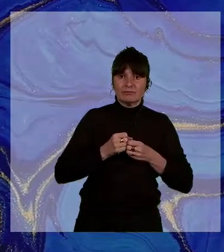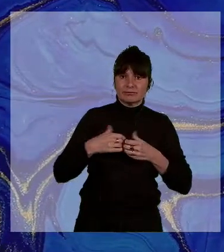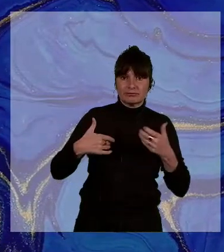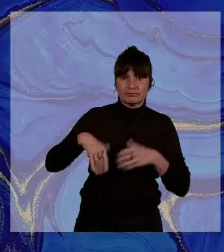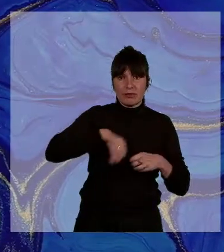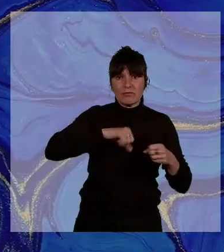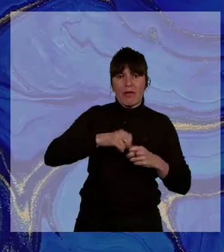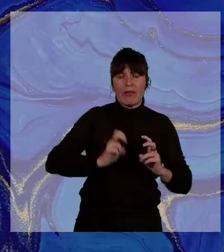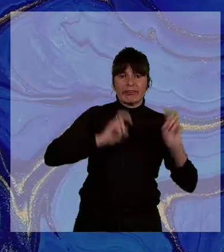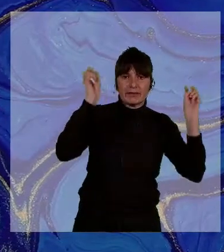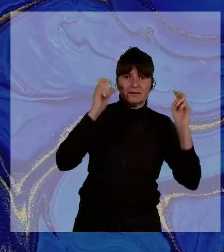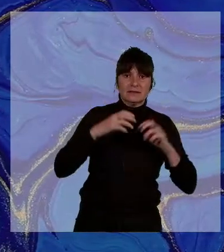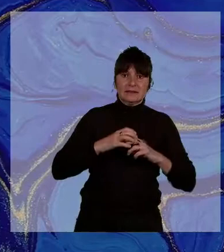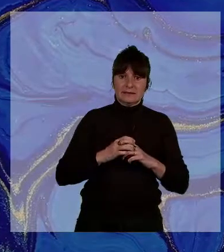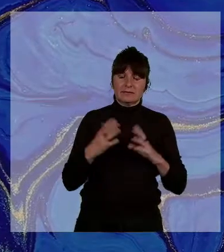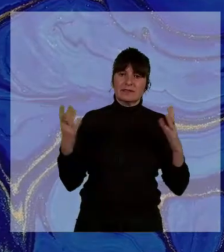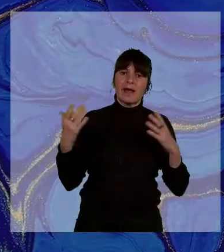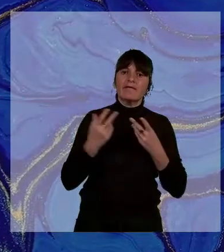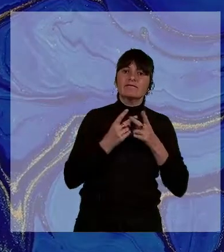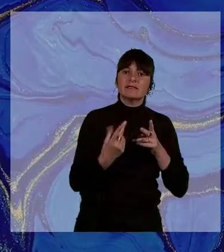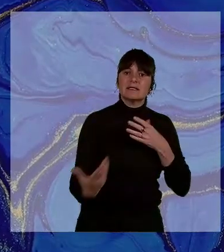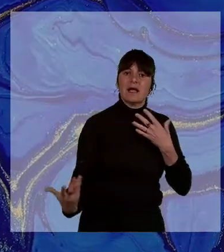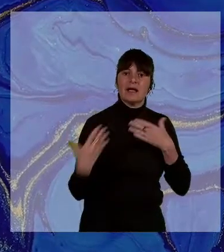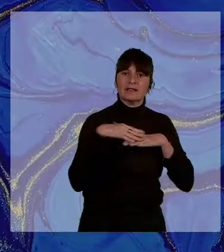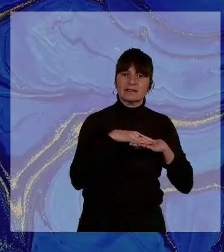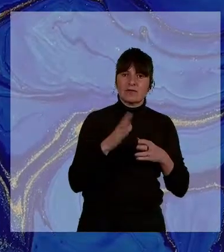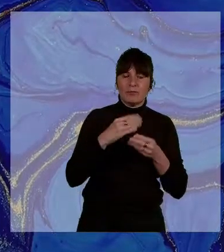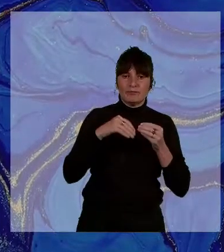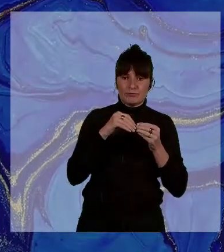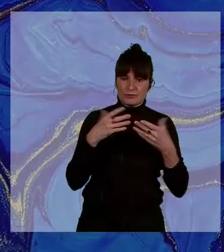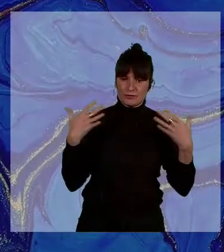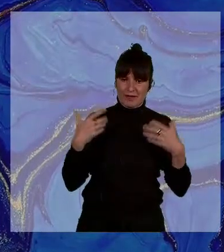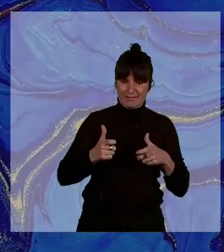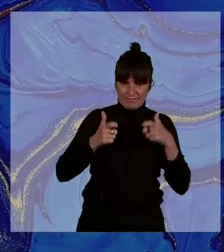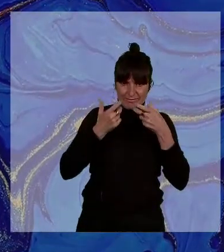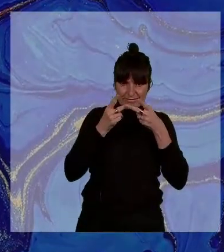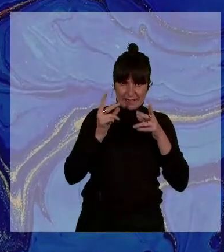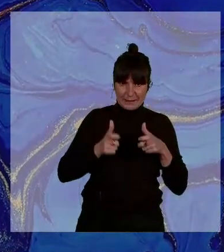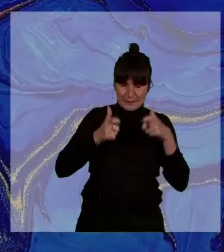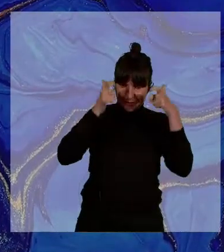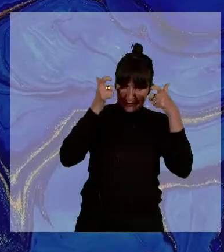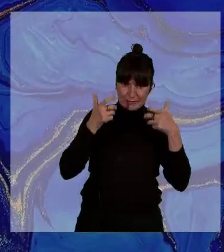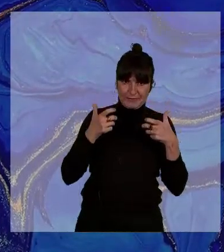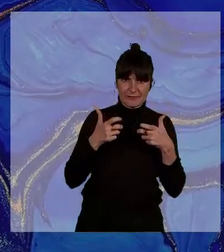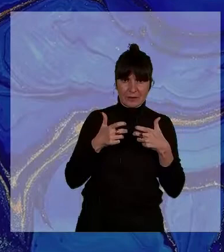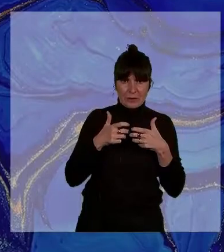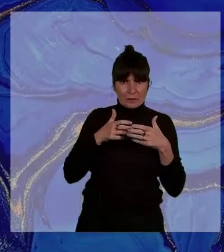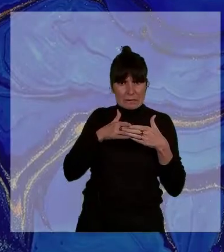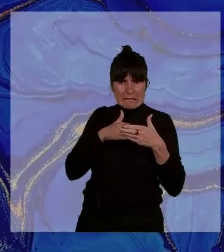Augmenter la résilience et l'équité au sein de nos villes et nous